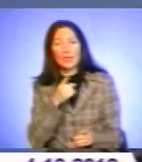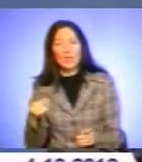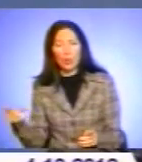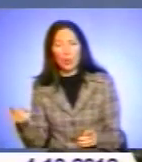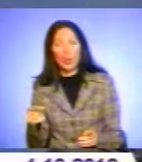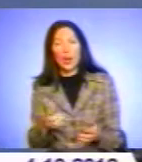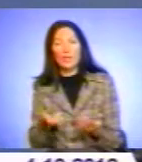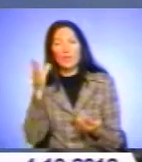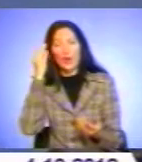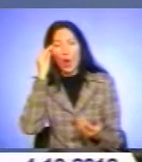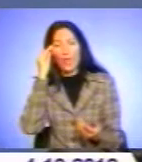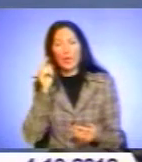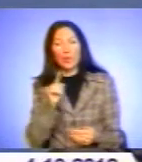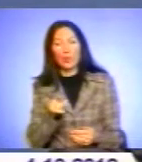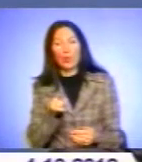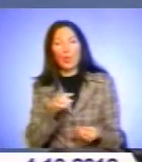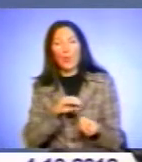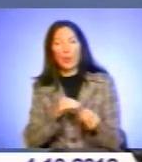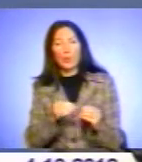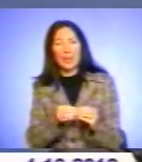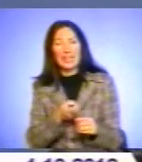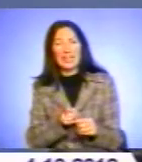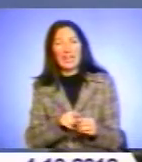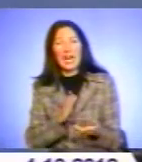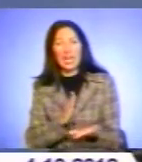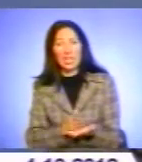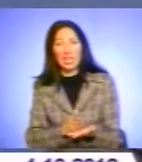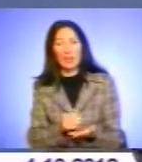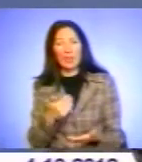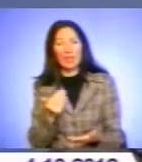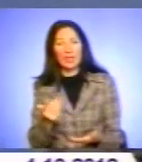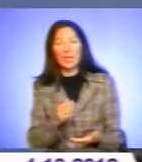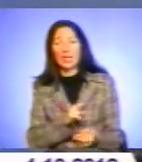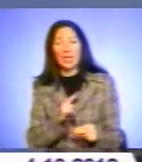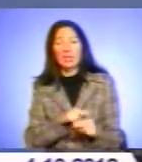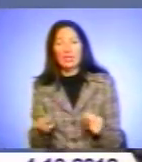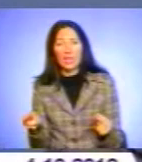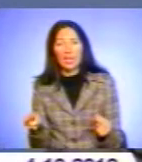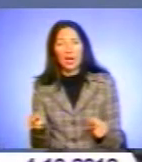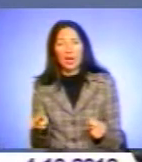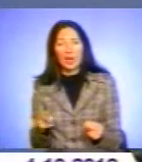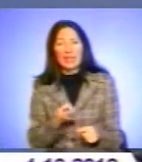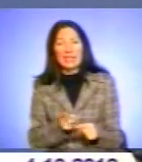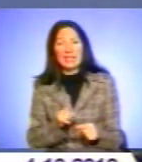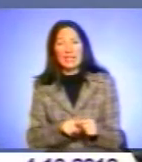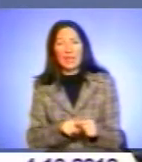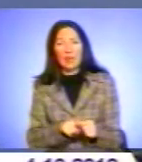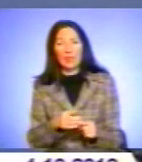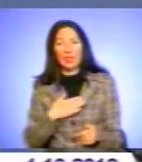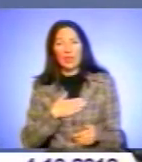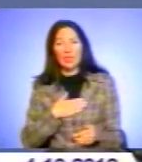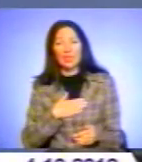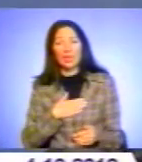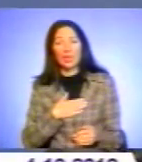З урахуванням тої проблематики, яка є, і вона не зникла, це наші